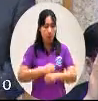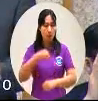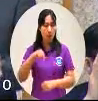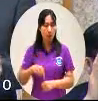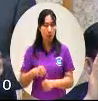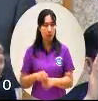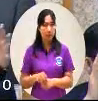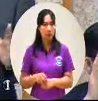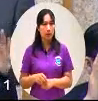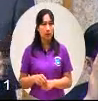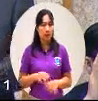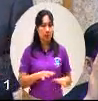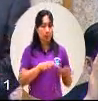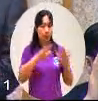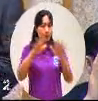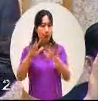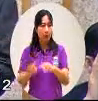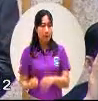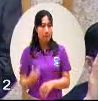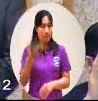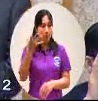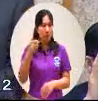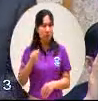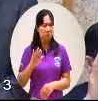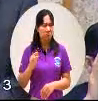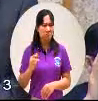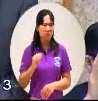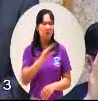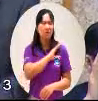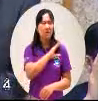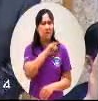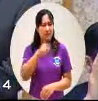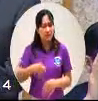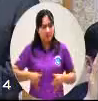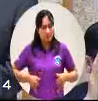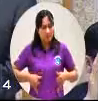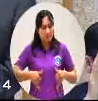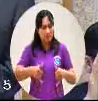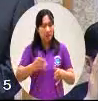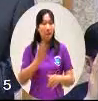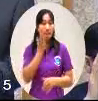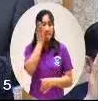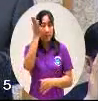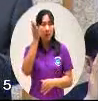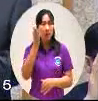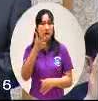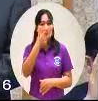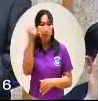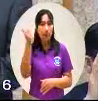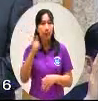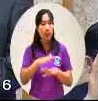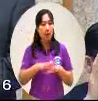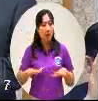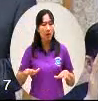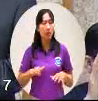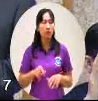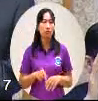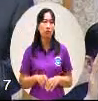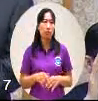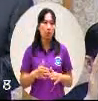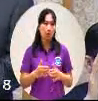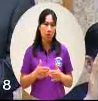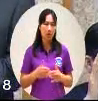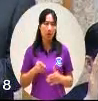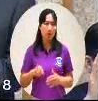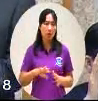上去。但前提是这个道路交通要能够便利安全的哈，这是第一个部分。那第二个部分呢？针对原乡哈，除了说